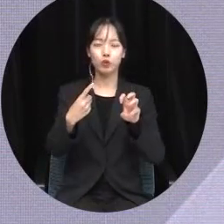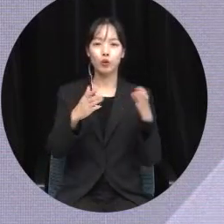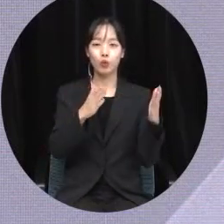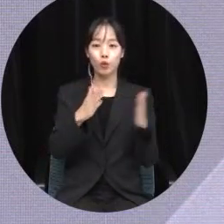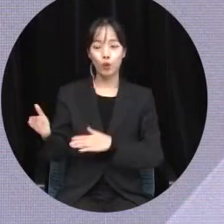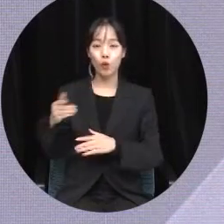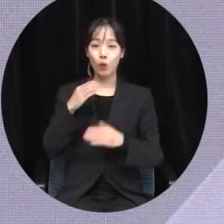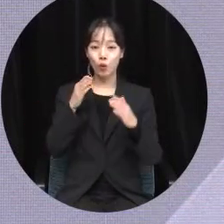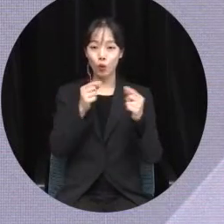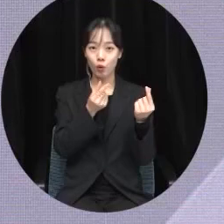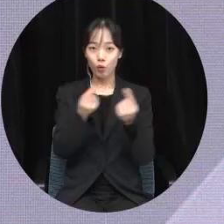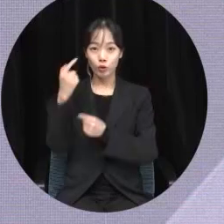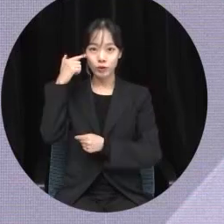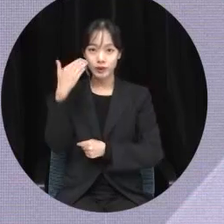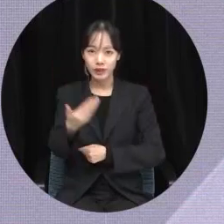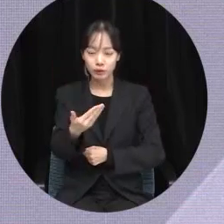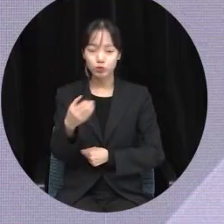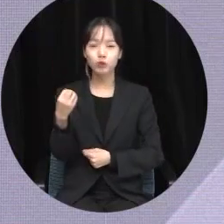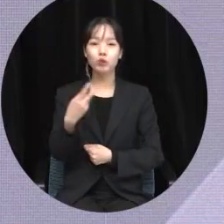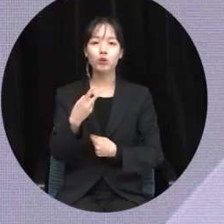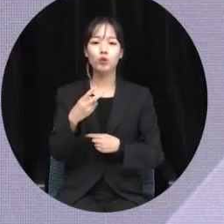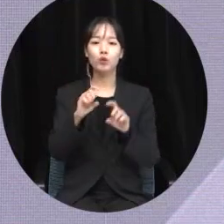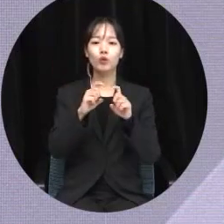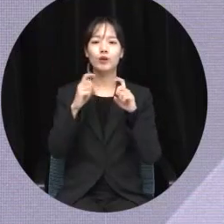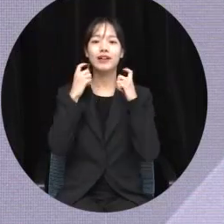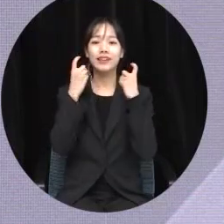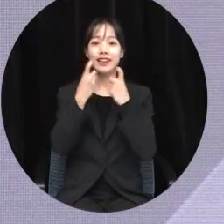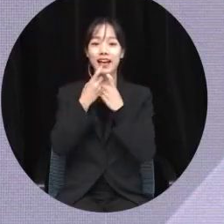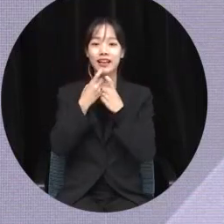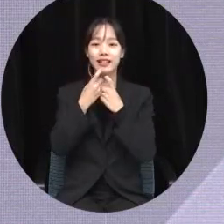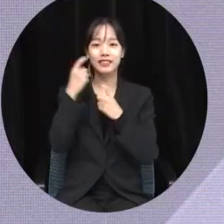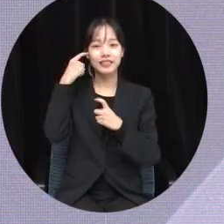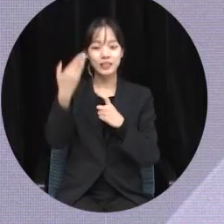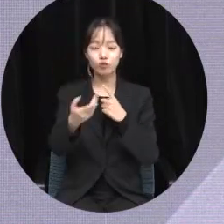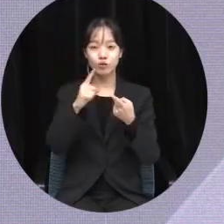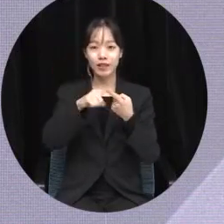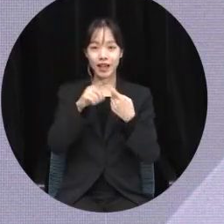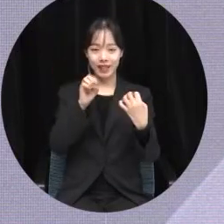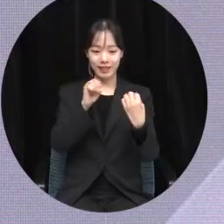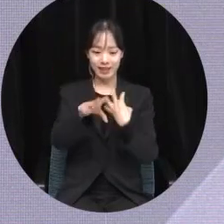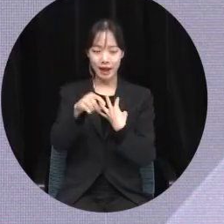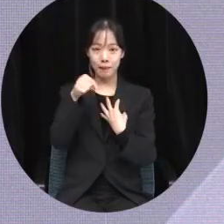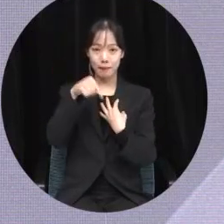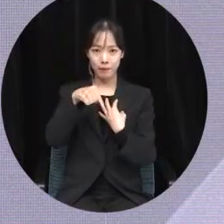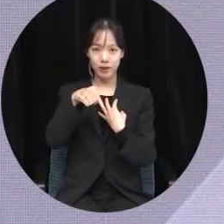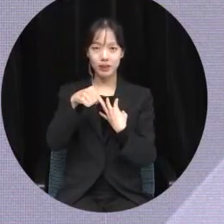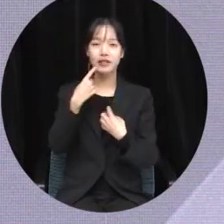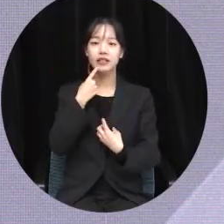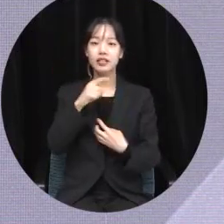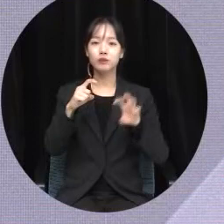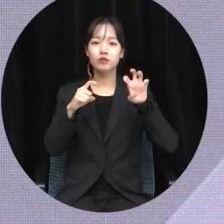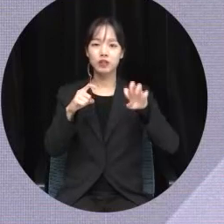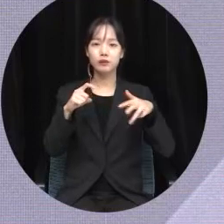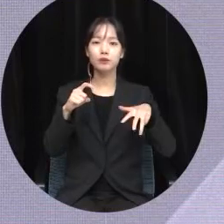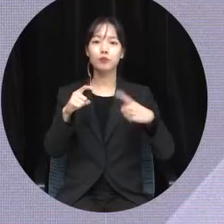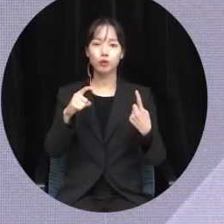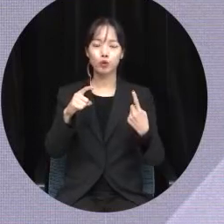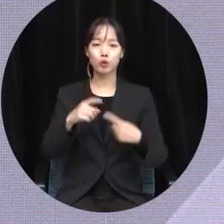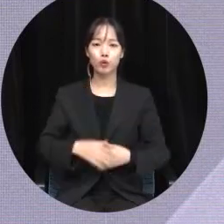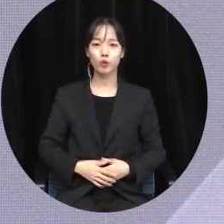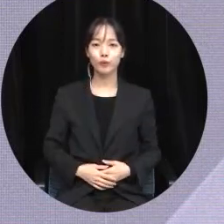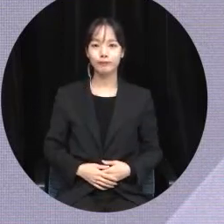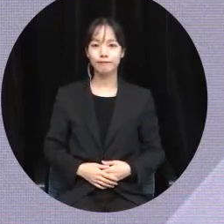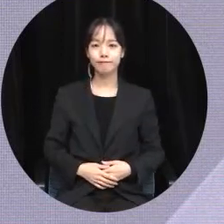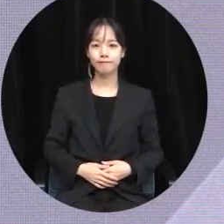공통질문과 각 후보자 개별 질문에 대한 답변은 1분 30초로 정했습니다.